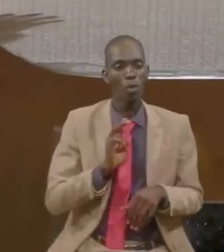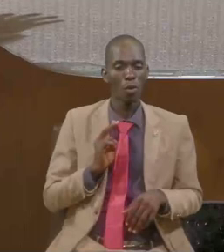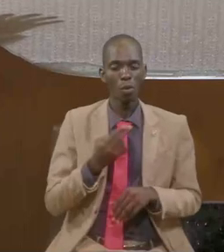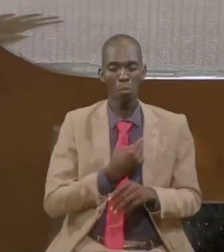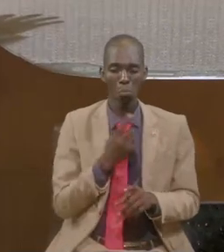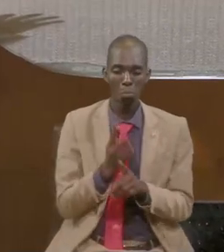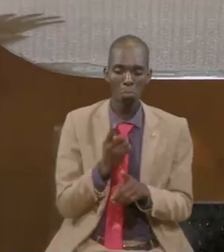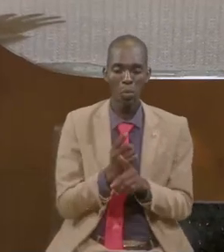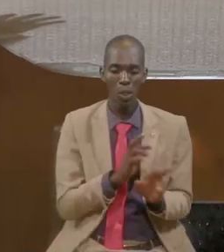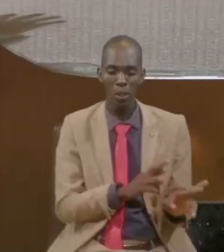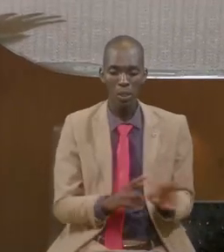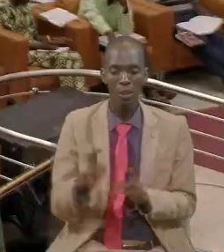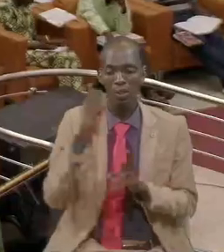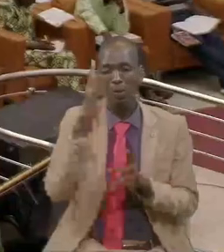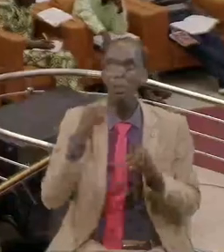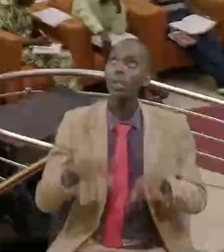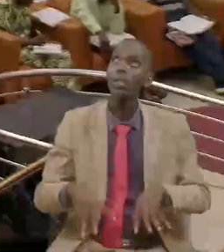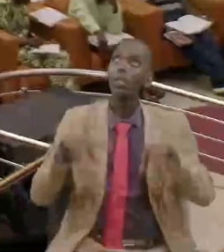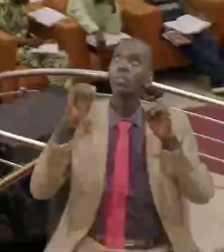rectifie et nous met